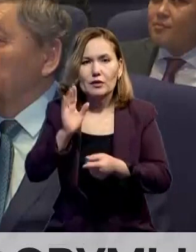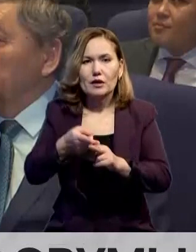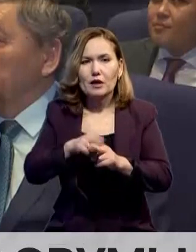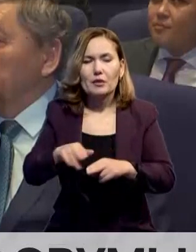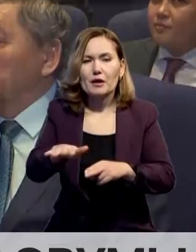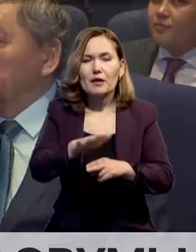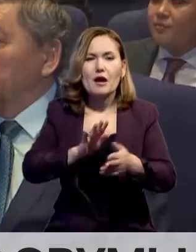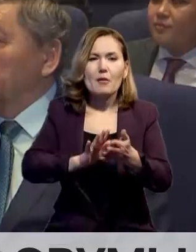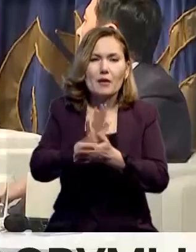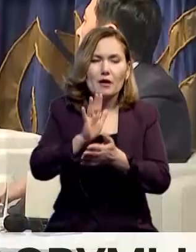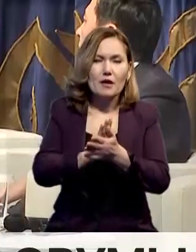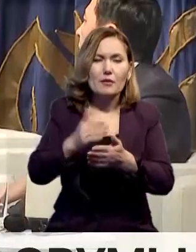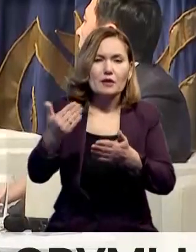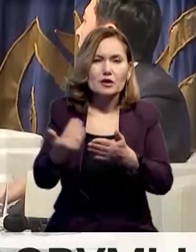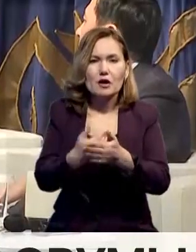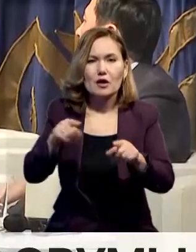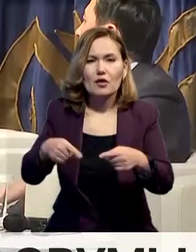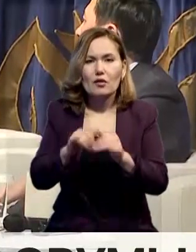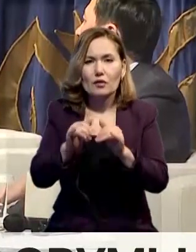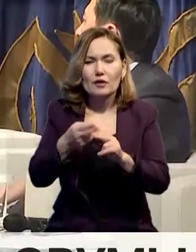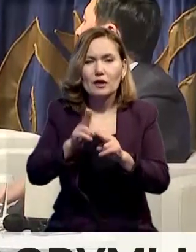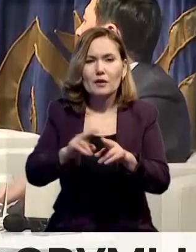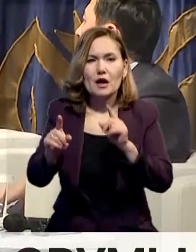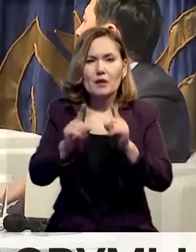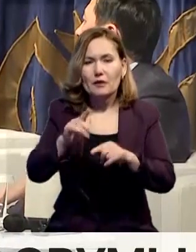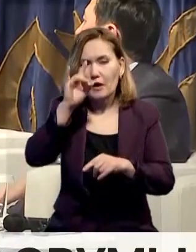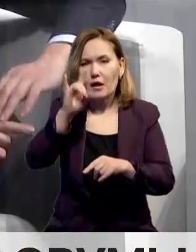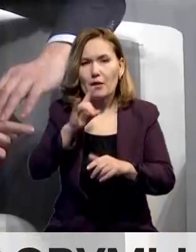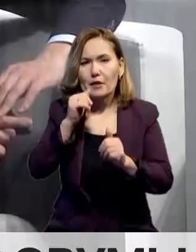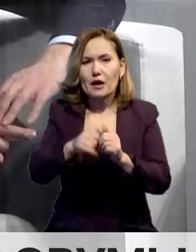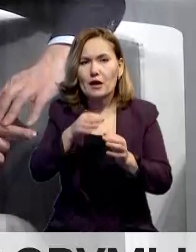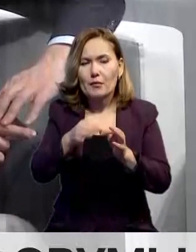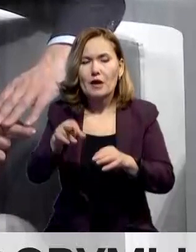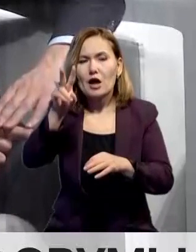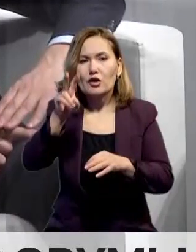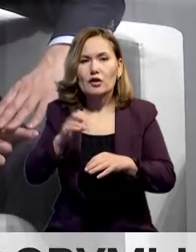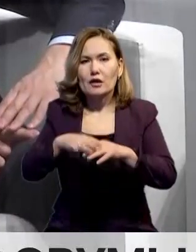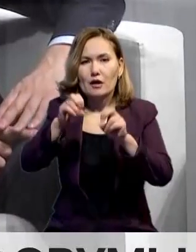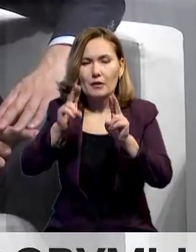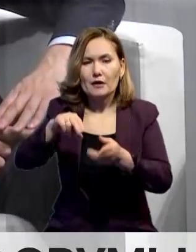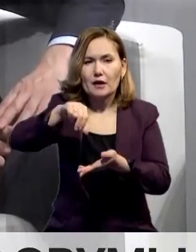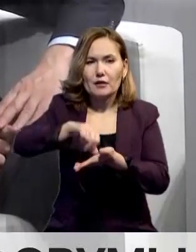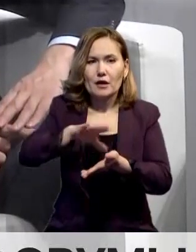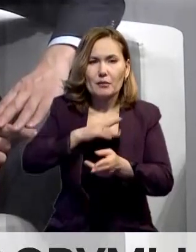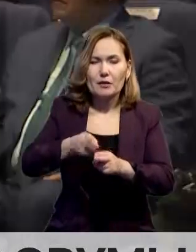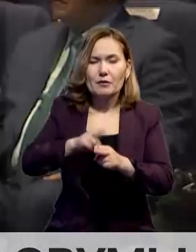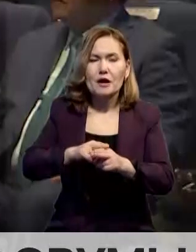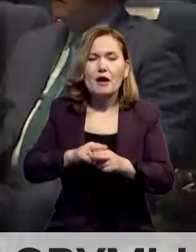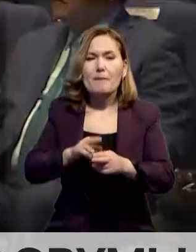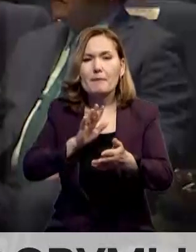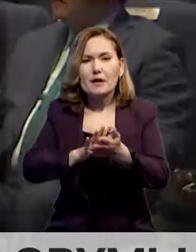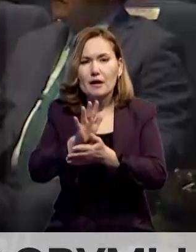Бұл өңірлік басылымдарға жаңа серпін береді. Алқалы жиынға еліміздің әр өңірінен 200-ден астам сала маманы қатысып,